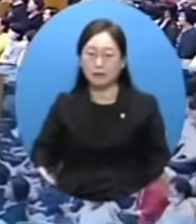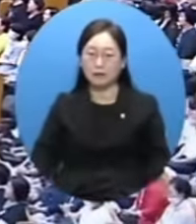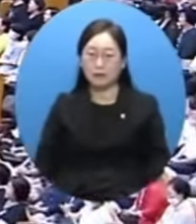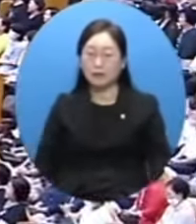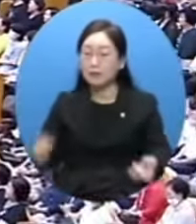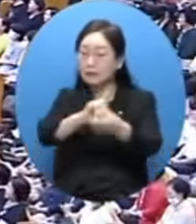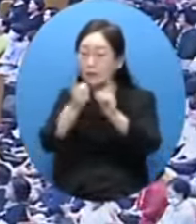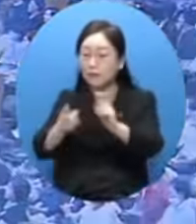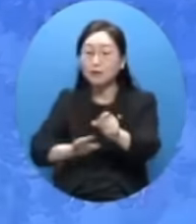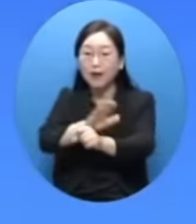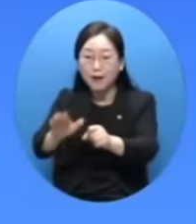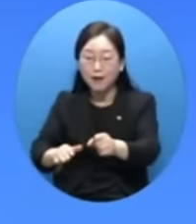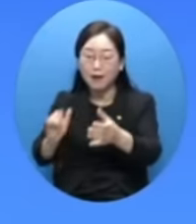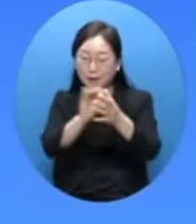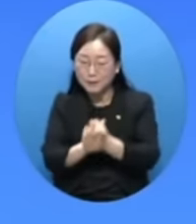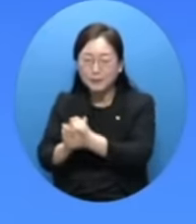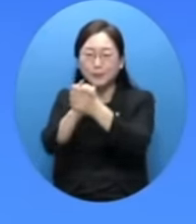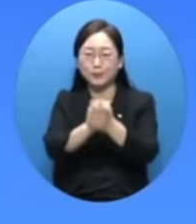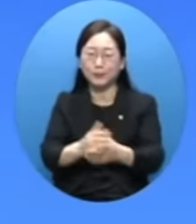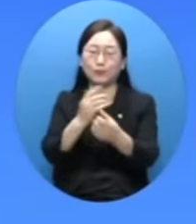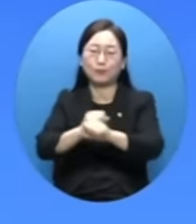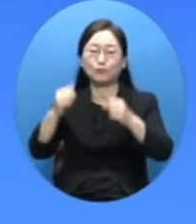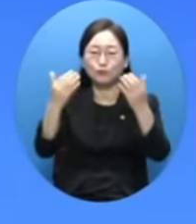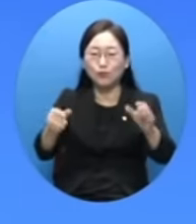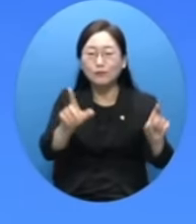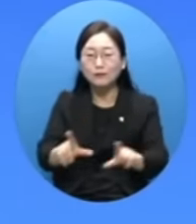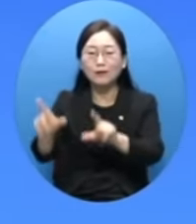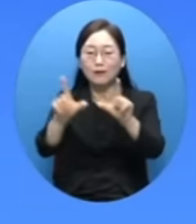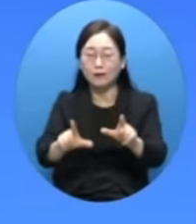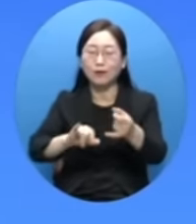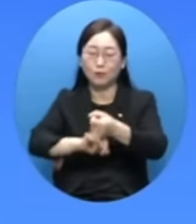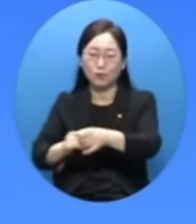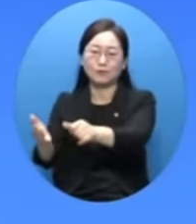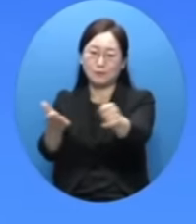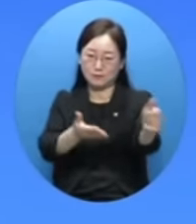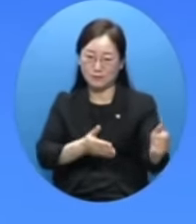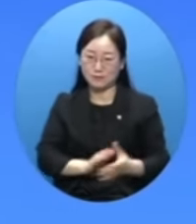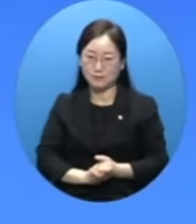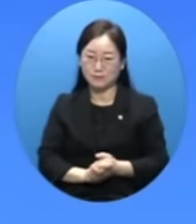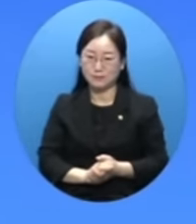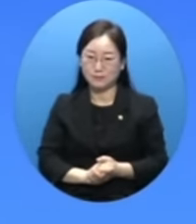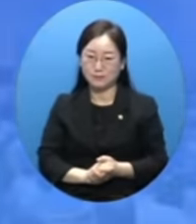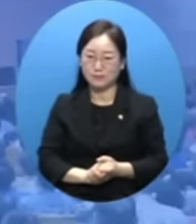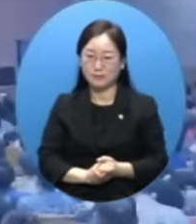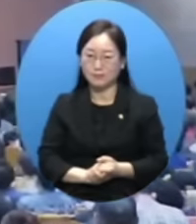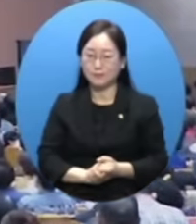서로 사랑하고 화목하고 용서하며 살아가는 여러분 모두가 되기를 바랍니다.